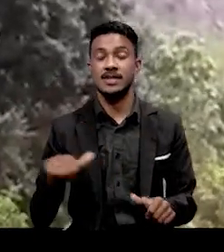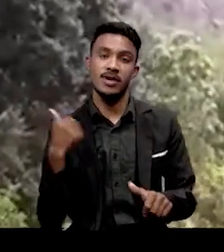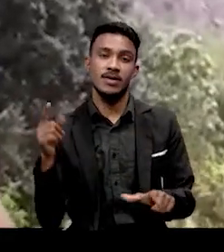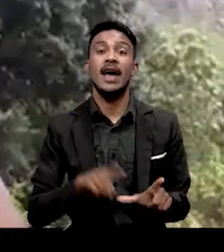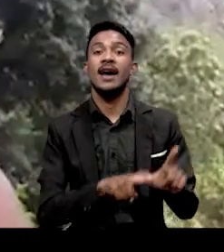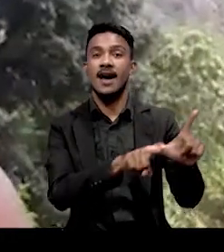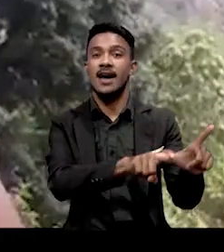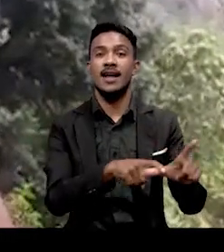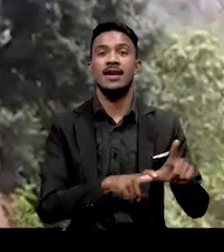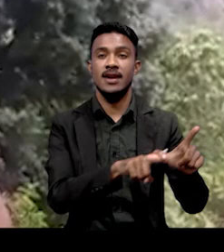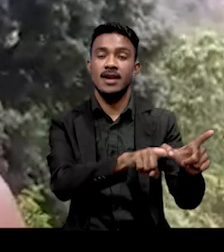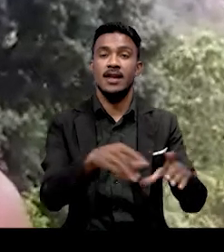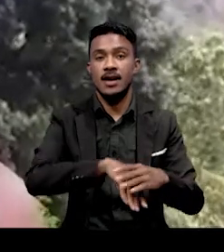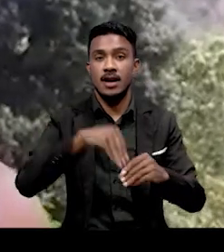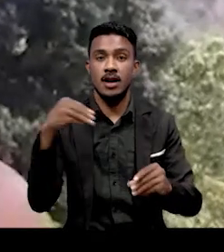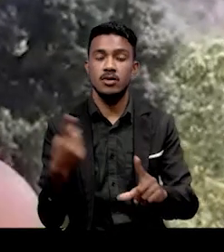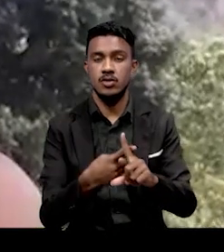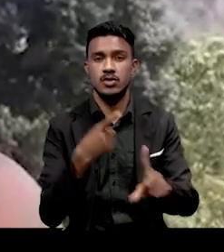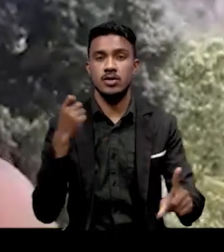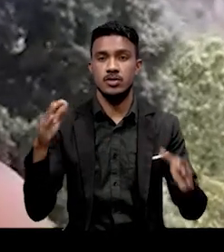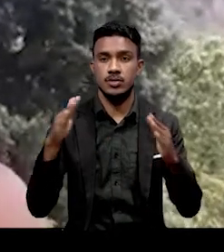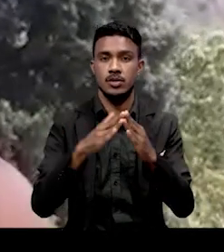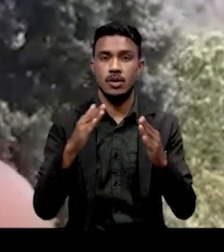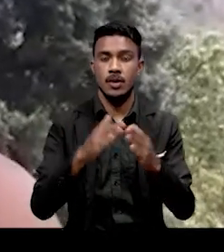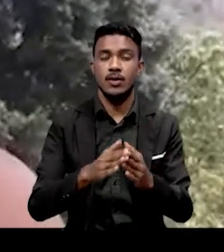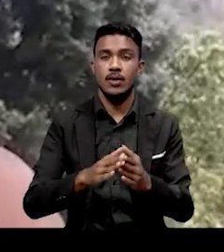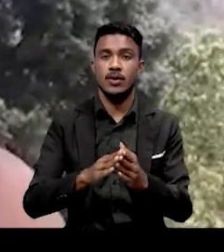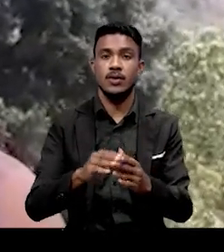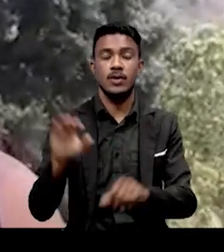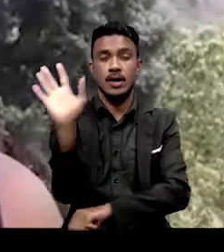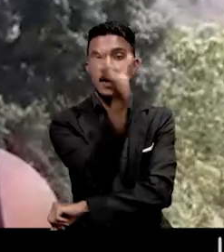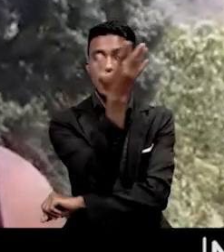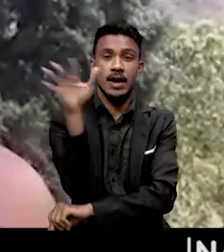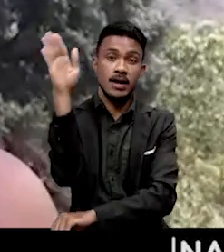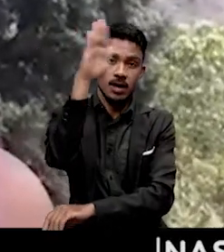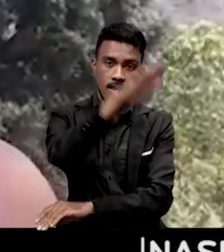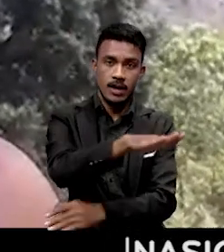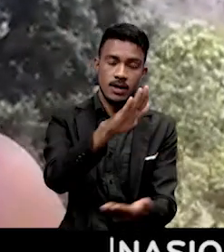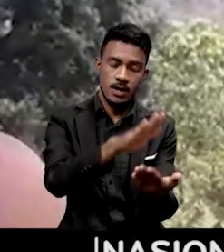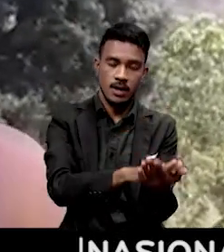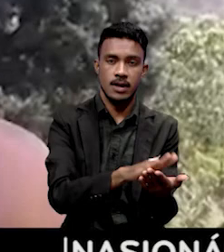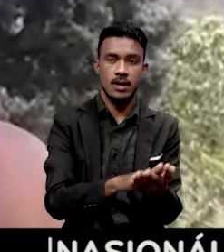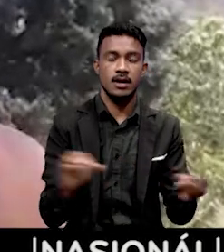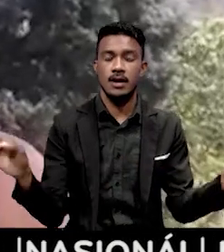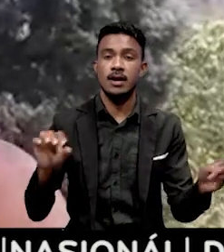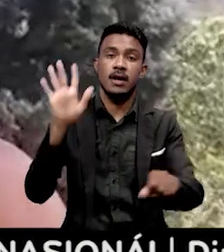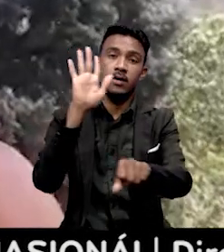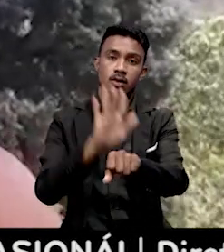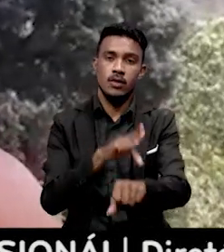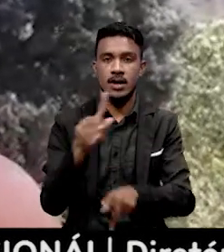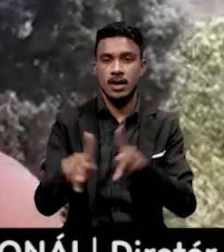balu makhalai ses, sai mai, balu iha umalaran, ai tumba la kompetu lakona hela. So sa san iha